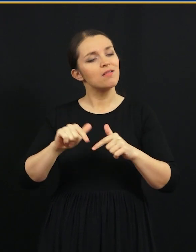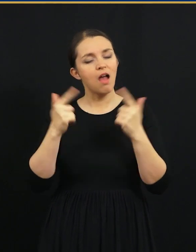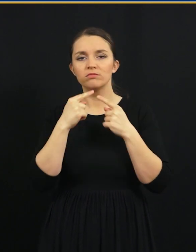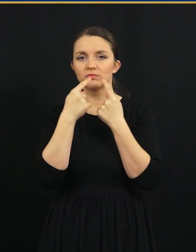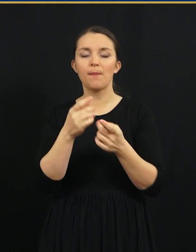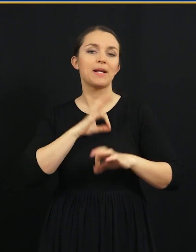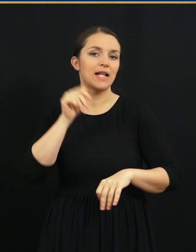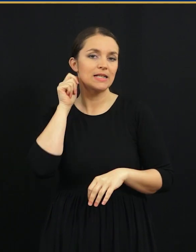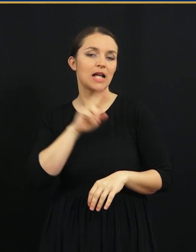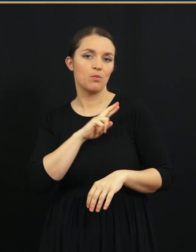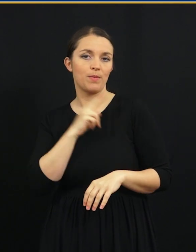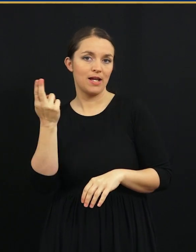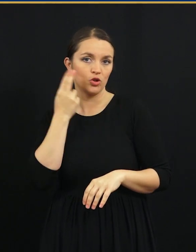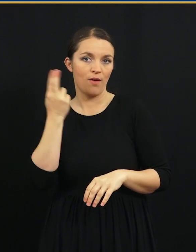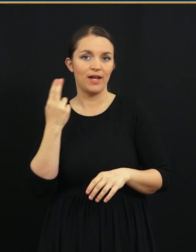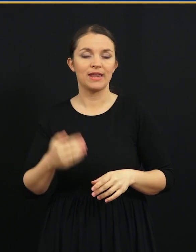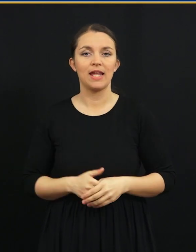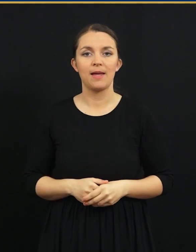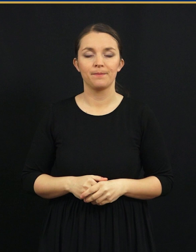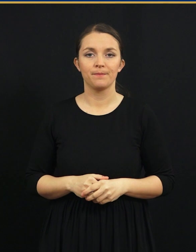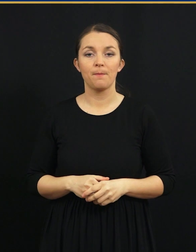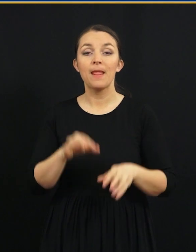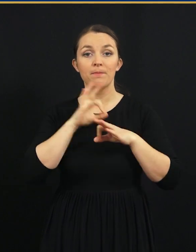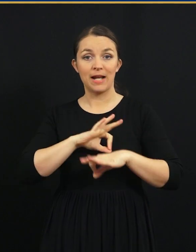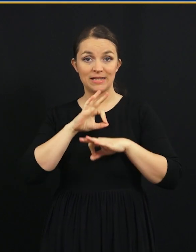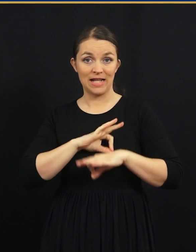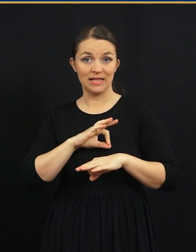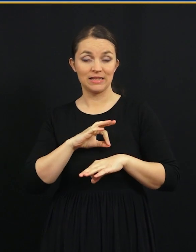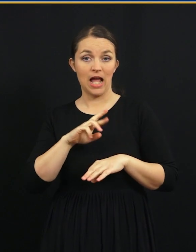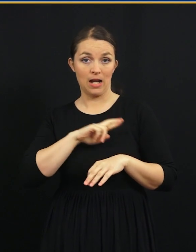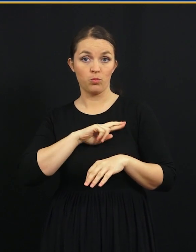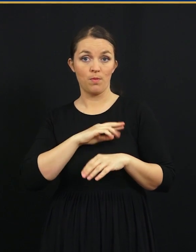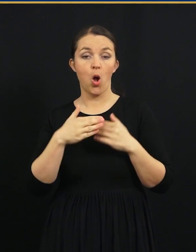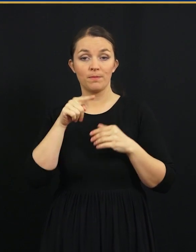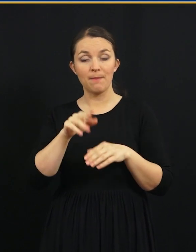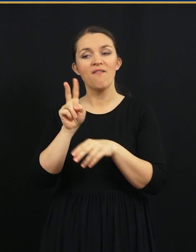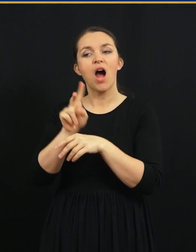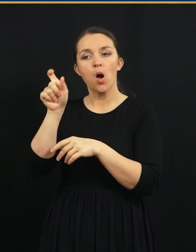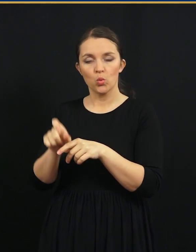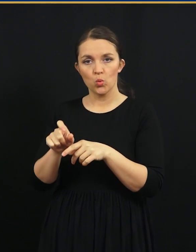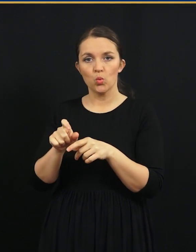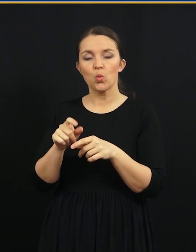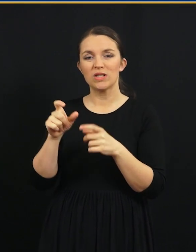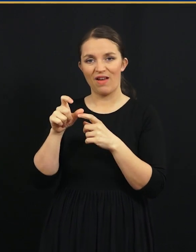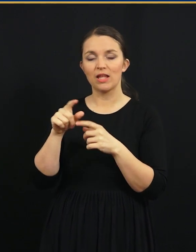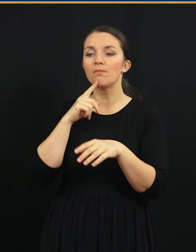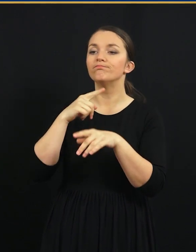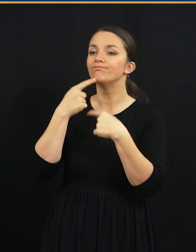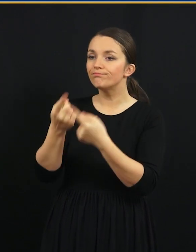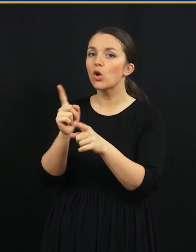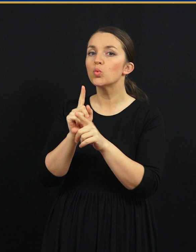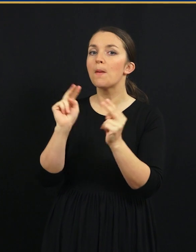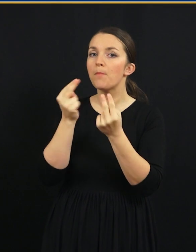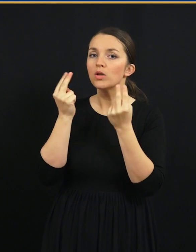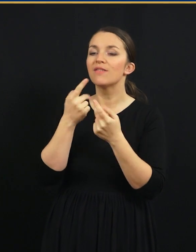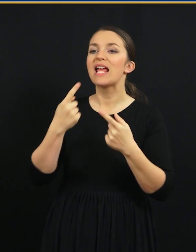poročila jasna predsednica Republike Slovenije. Predsednica republike je ob tem varuha človekovih pravic Svetino